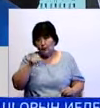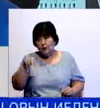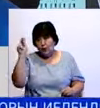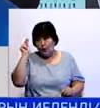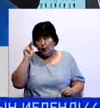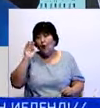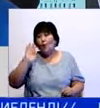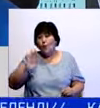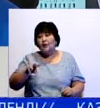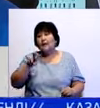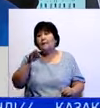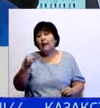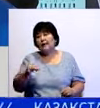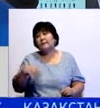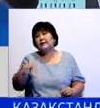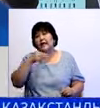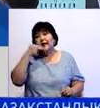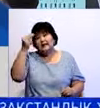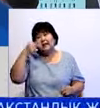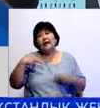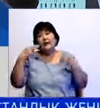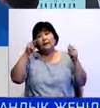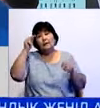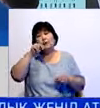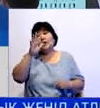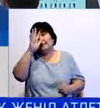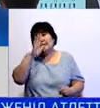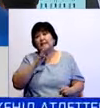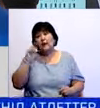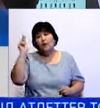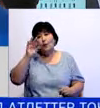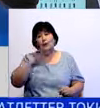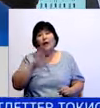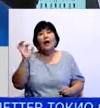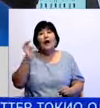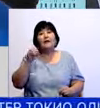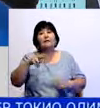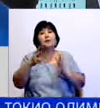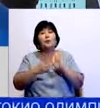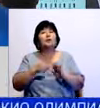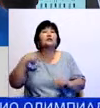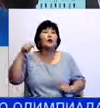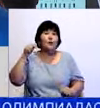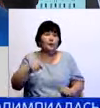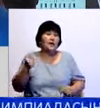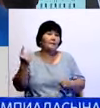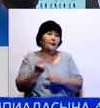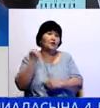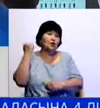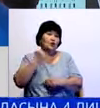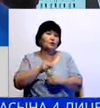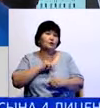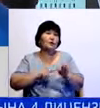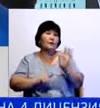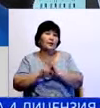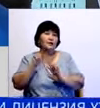оқыдық. Одан кейін майда біз Қытайға апарып оқытты. Бұл жақта 5 ай оқып келдік. Октябрьдің 18-іне біз осы жаққа бірінші жұмыс жылып кірдік бұл